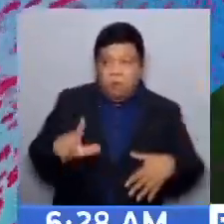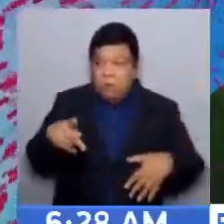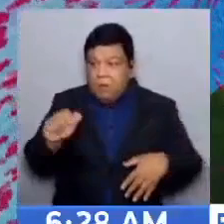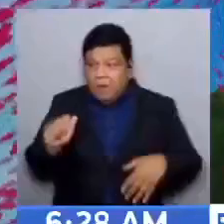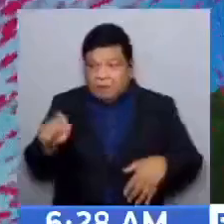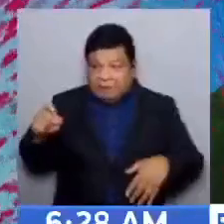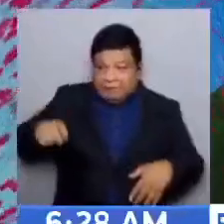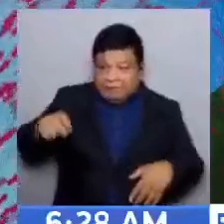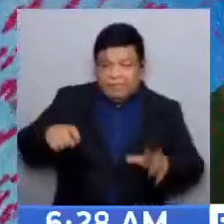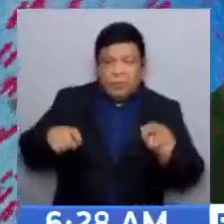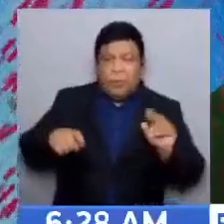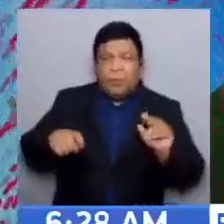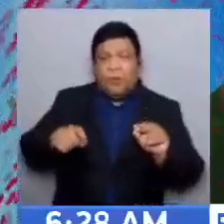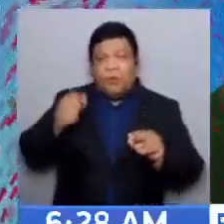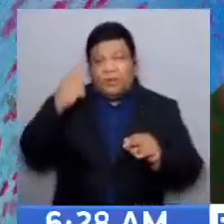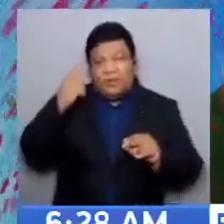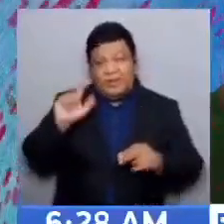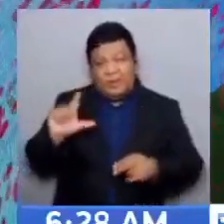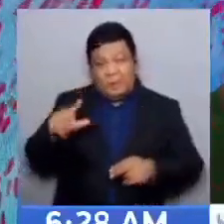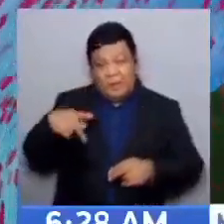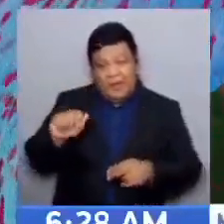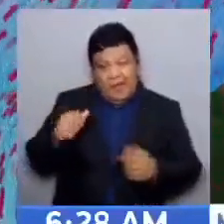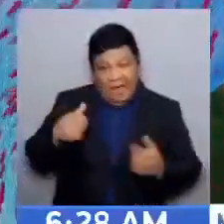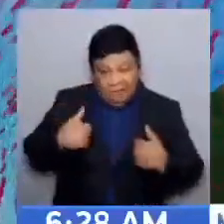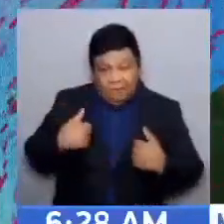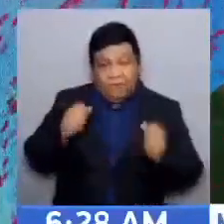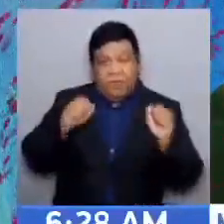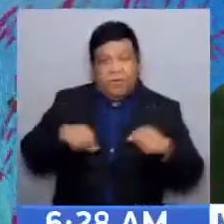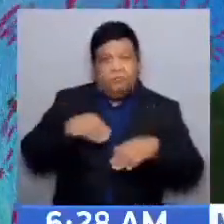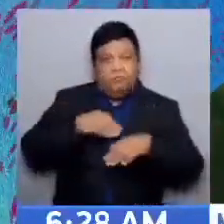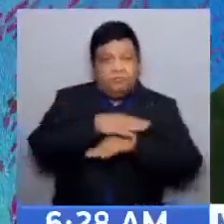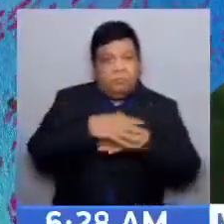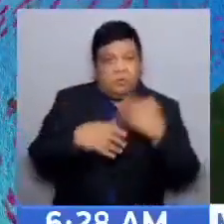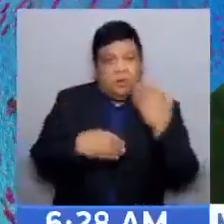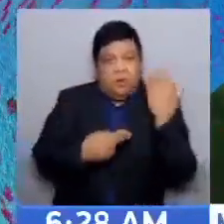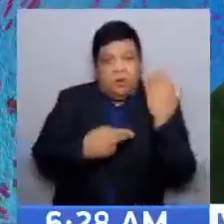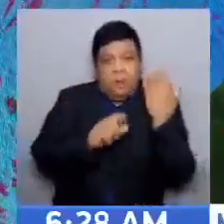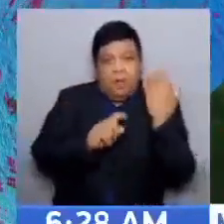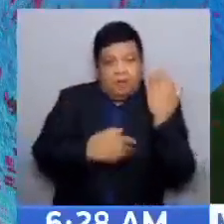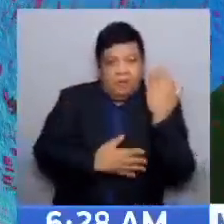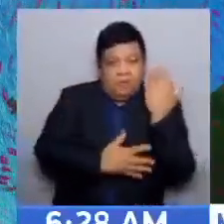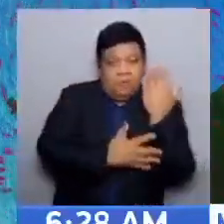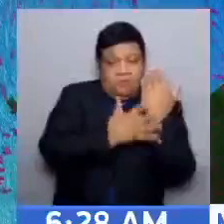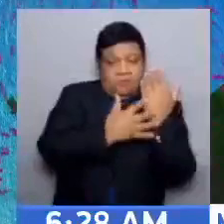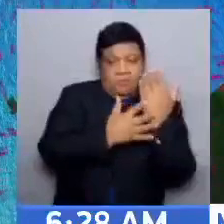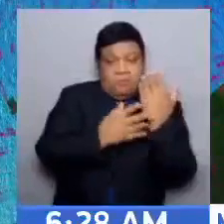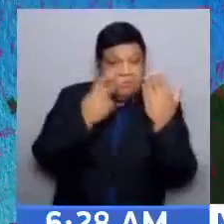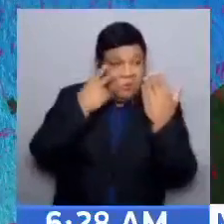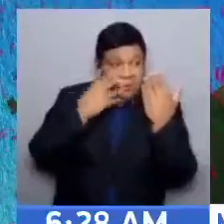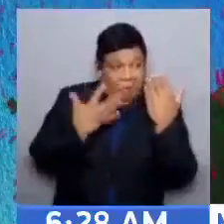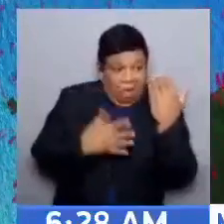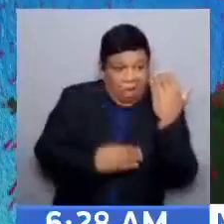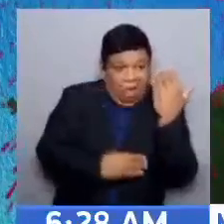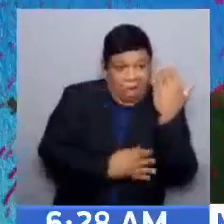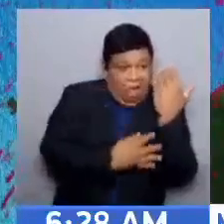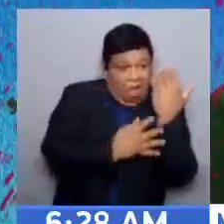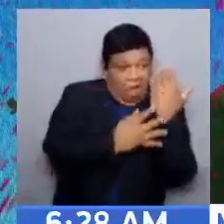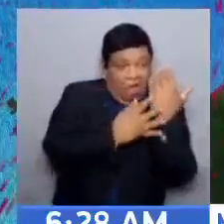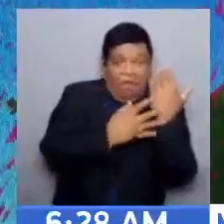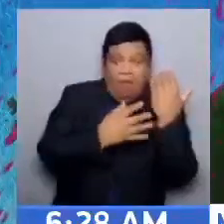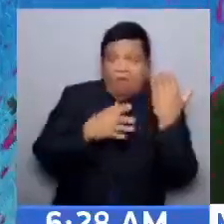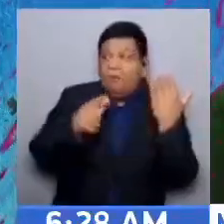hangin habagat at posibleng pagdating ng Huwebes o Biyernes, makikita nyo, wala ng kulay po lang nakakapekto sa bansa. Ibig